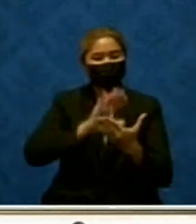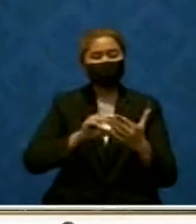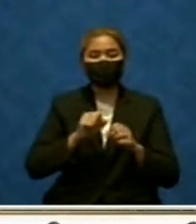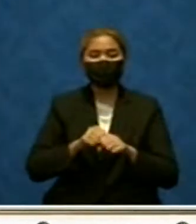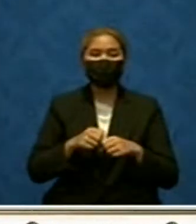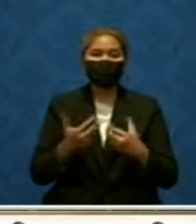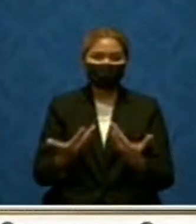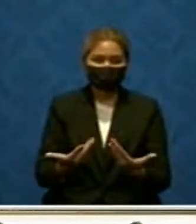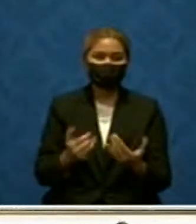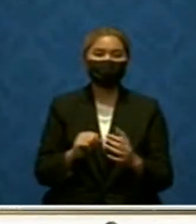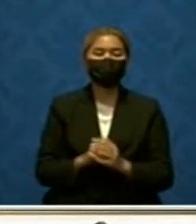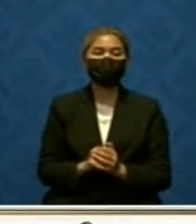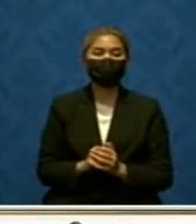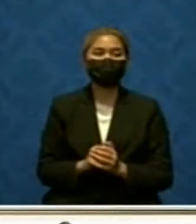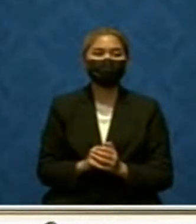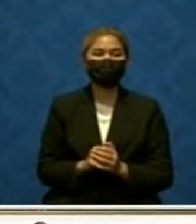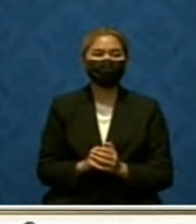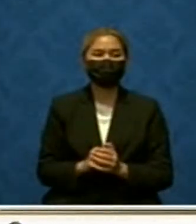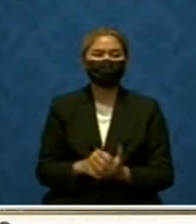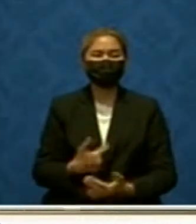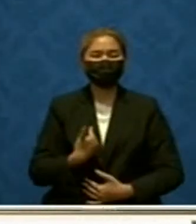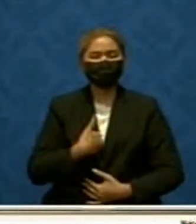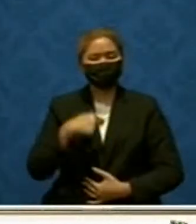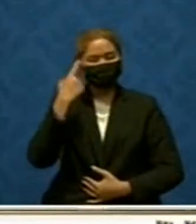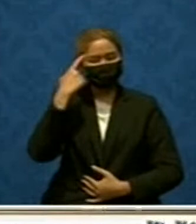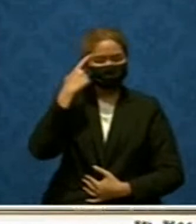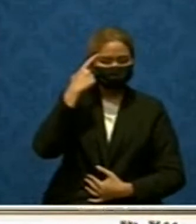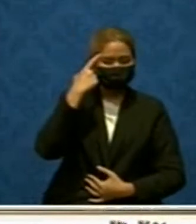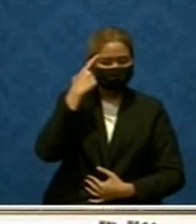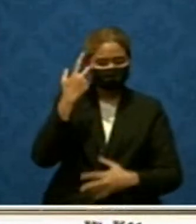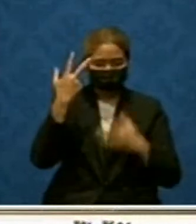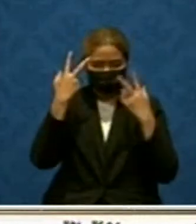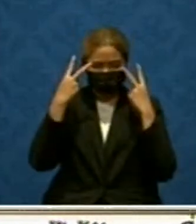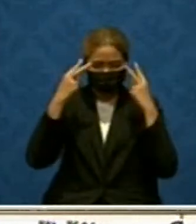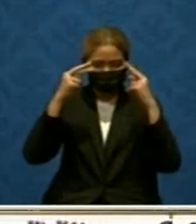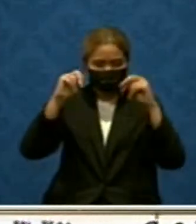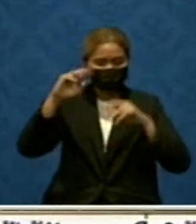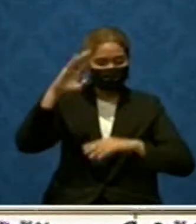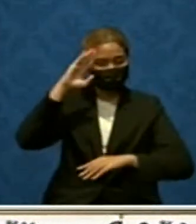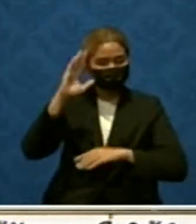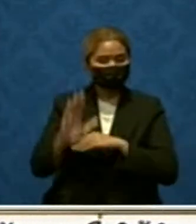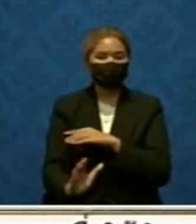ปสที่ขรบครัผมster และอาpli